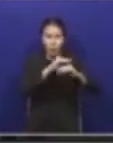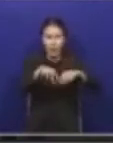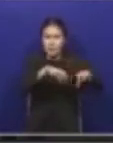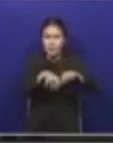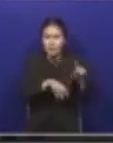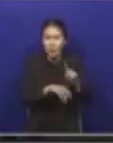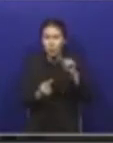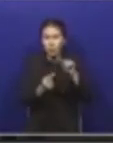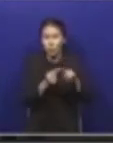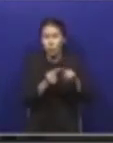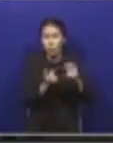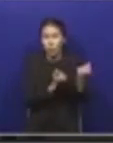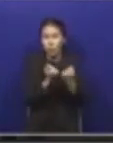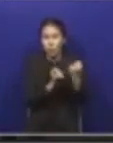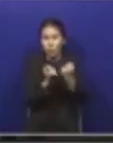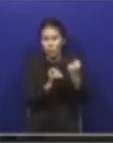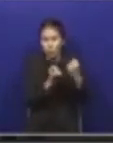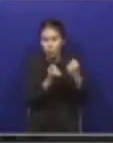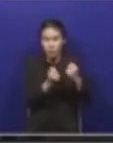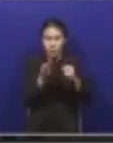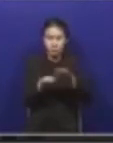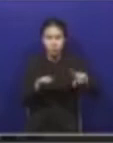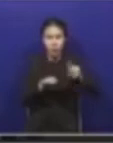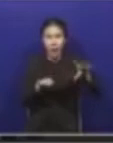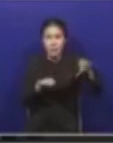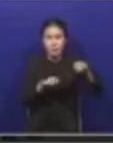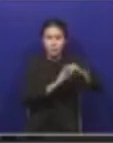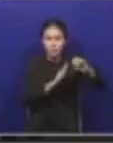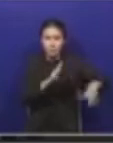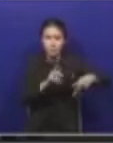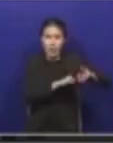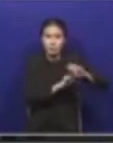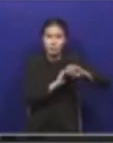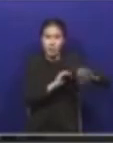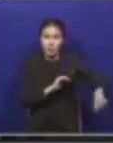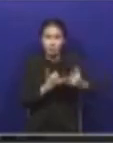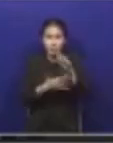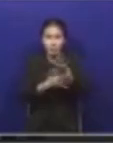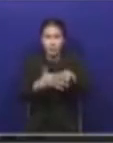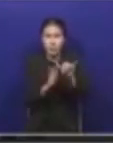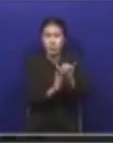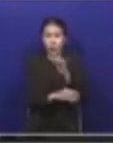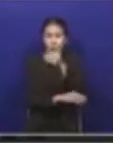เมื่อท่านตัดโครงงานแล้วรถโดยสาร 100 50กว่าคันตัดไม่หมดโดยและแผนยุทธศาสตร์ชาติสร้างความเสมอภาคทางการศึกษา